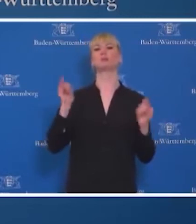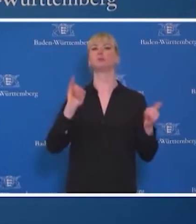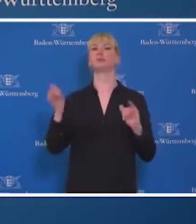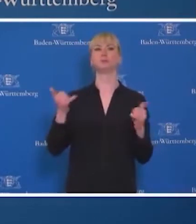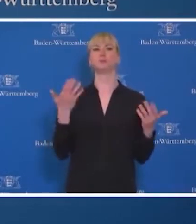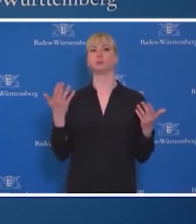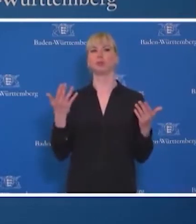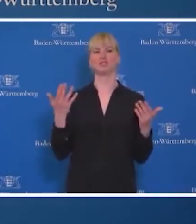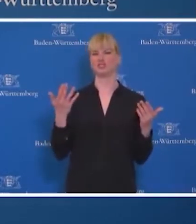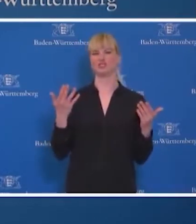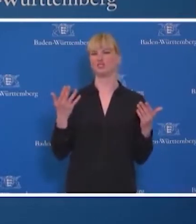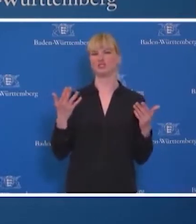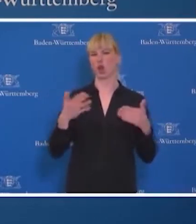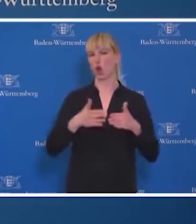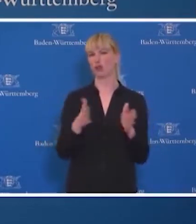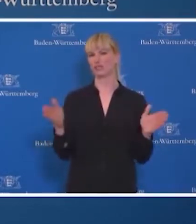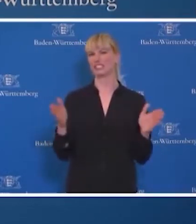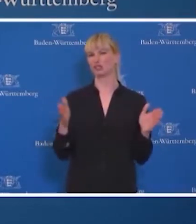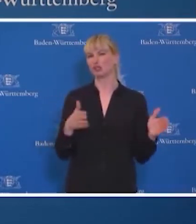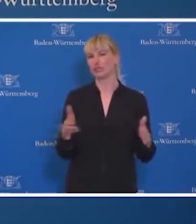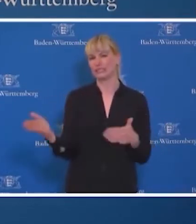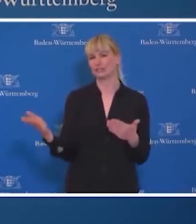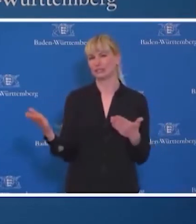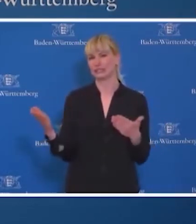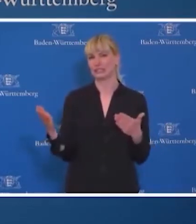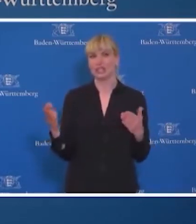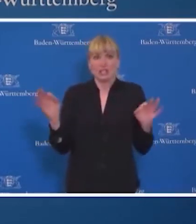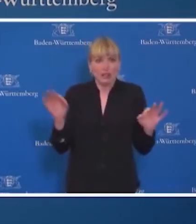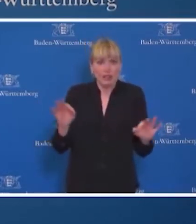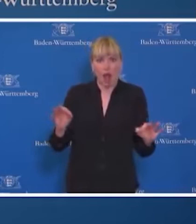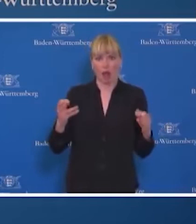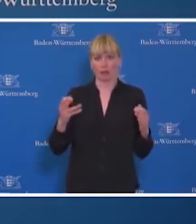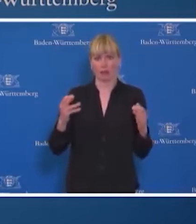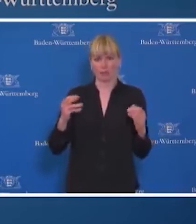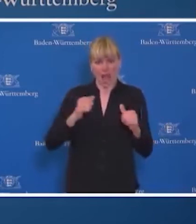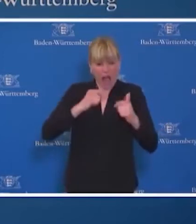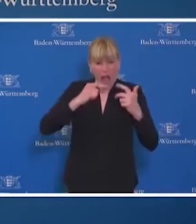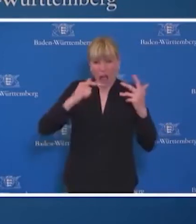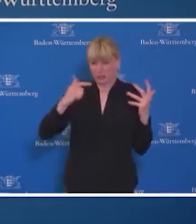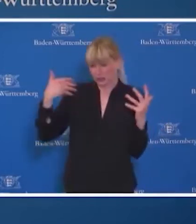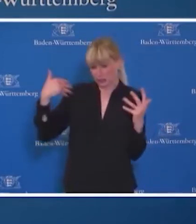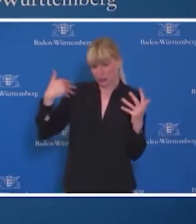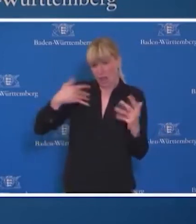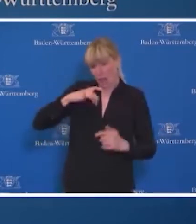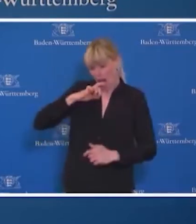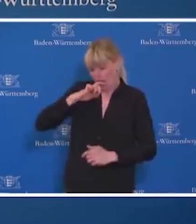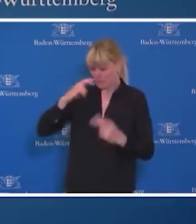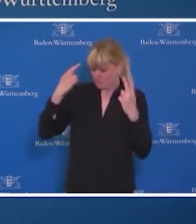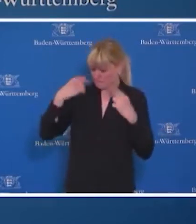diese Öffnung scheitern. Dann gefährden wir alles, was wir in den letzten Wochen